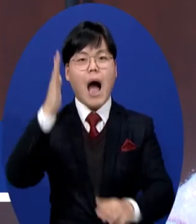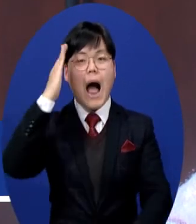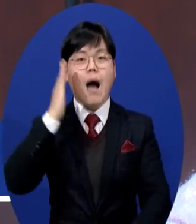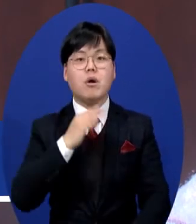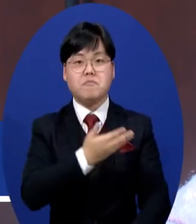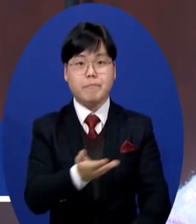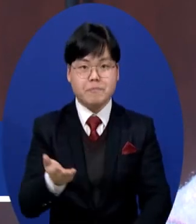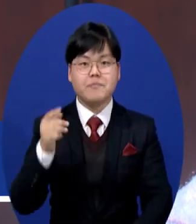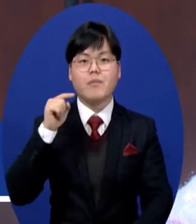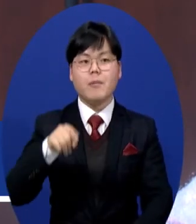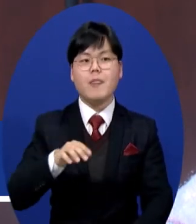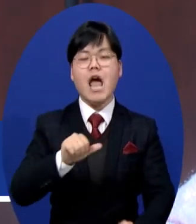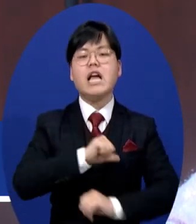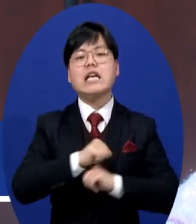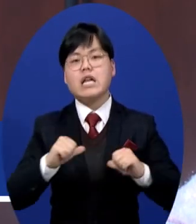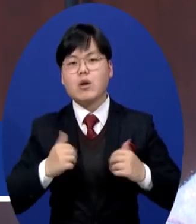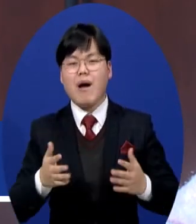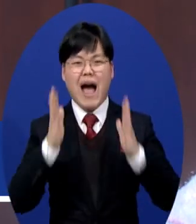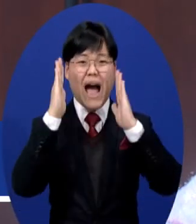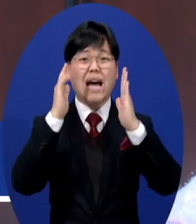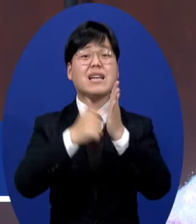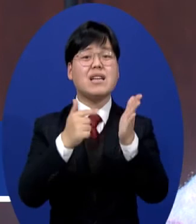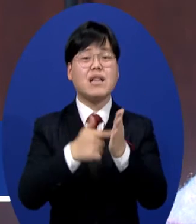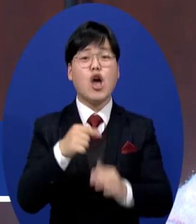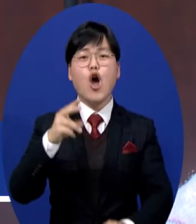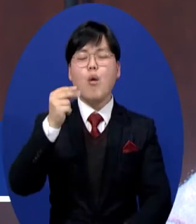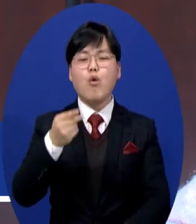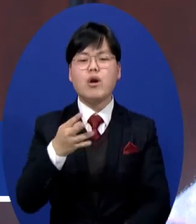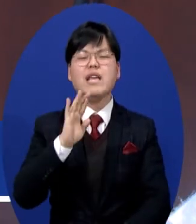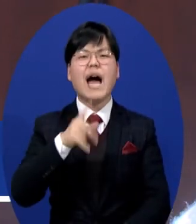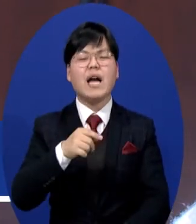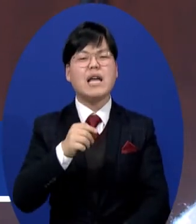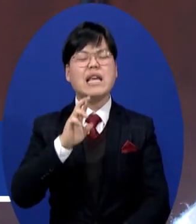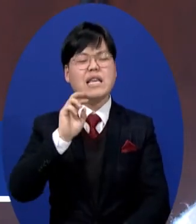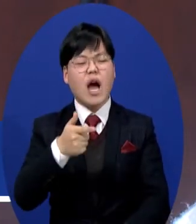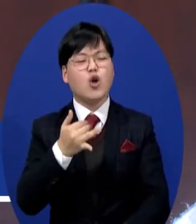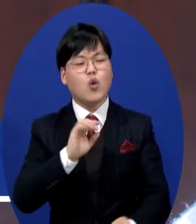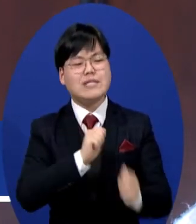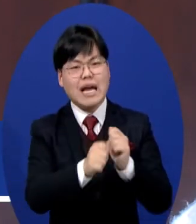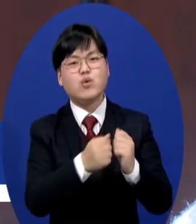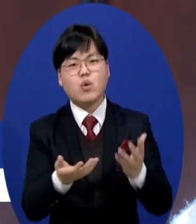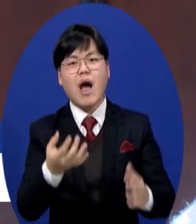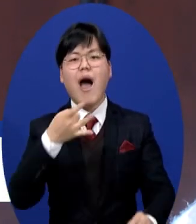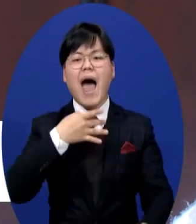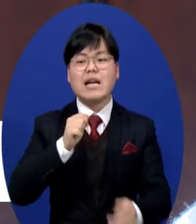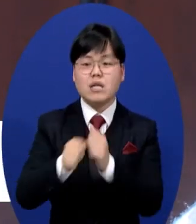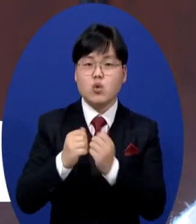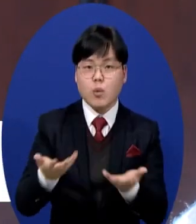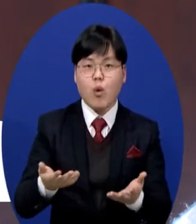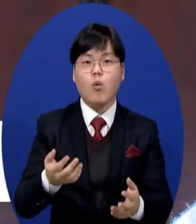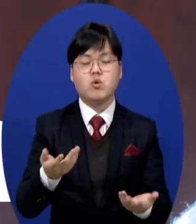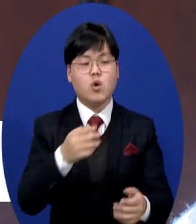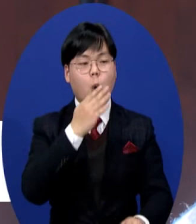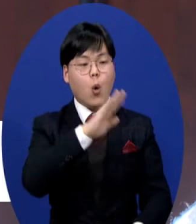тийм ээ ялангуяа манай одоо иргэд маань анхаарах хэрэгтэй энэ мөнгийг юун зарцуулах хэвтэй тийм ээ архинд одоо өгөөд авах хэвтэй юм уу эсвэл үр